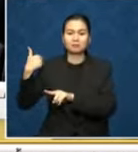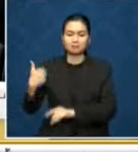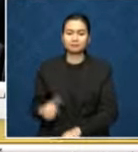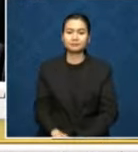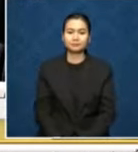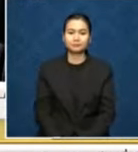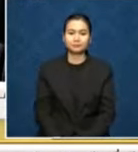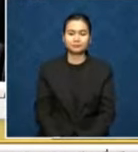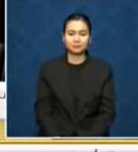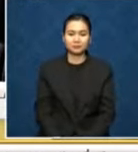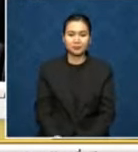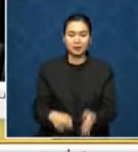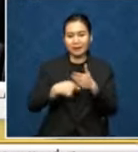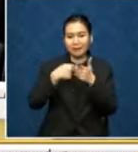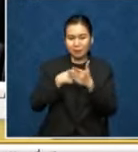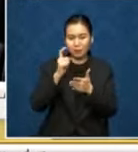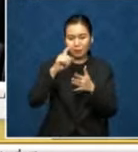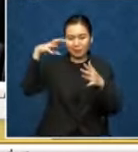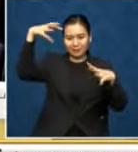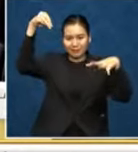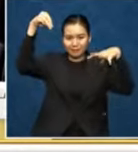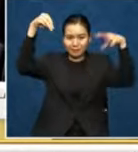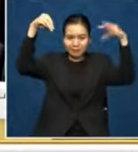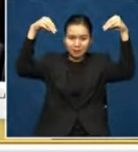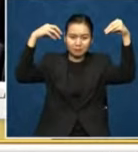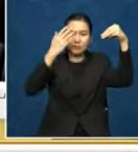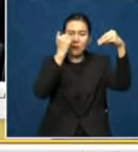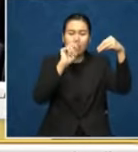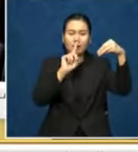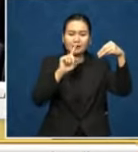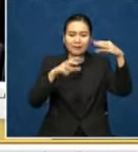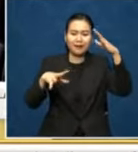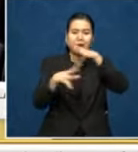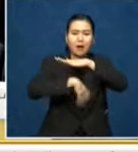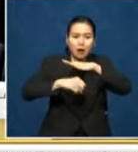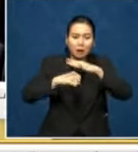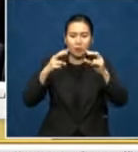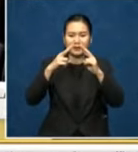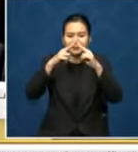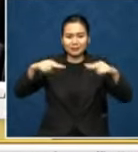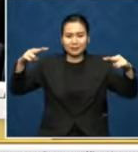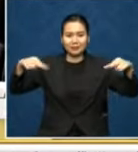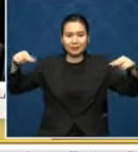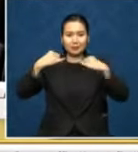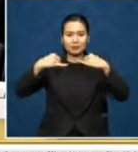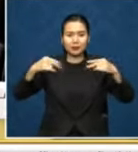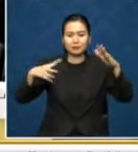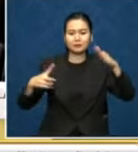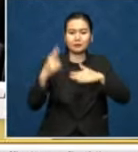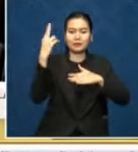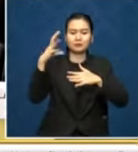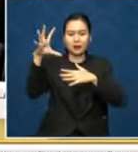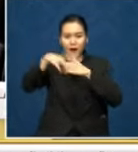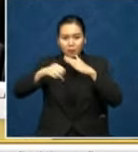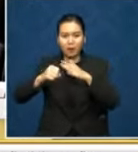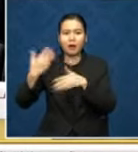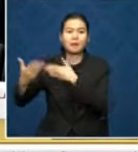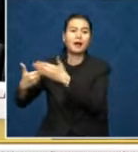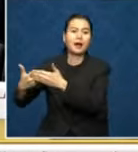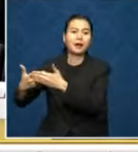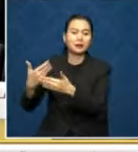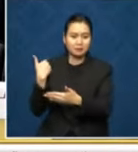านะครับสาเหตุโดยมากที่ไฟสาธารณะดับนะครับมาจากการขโมยตัดสายไฟไปขายนะครับจึงฝากท่านประธานนะครับประสานไปยังหน่วย